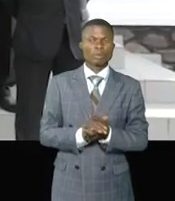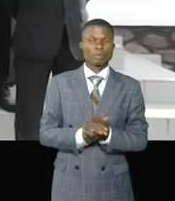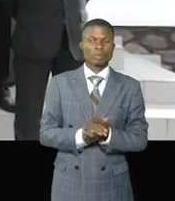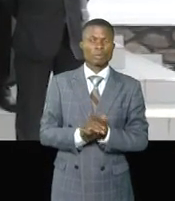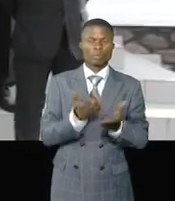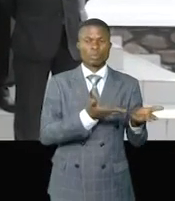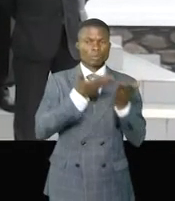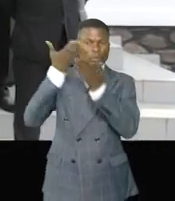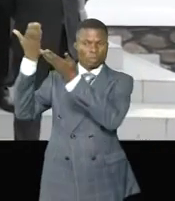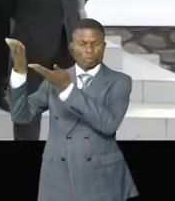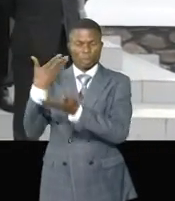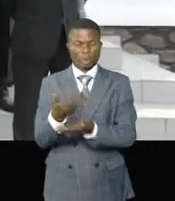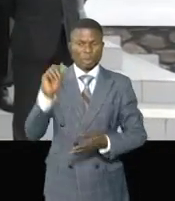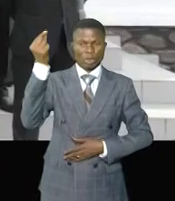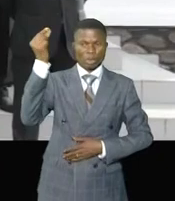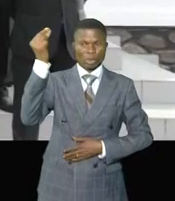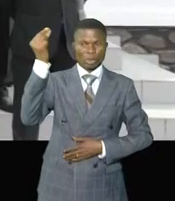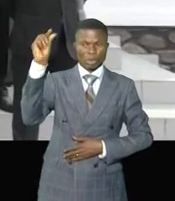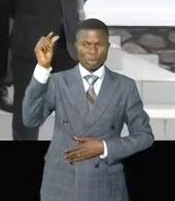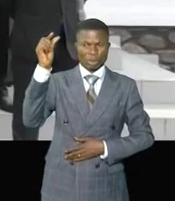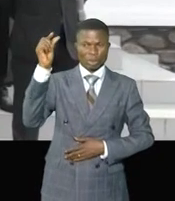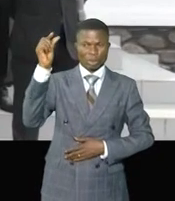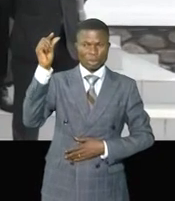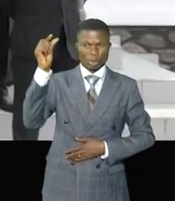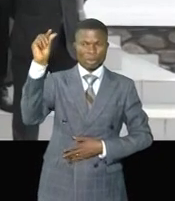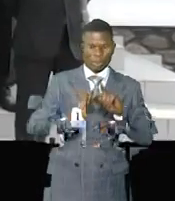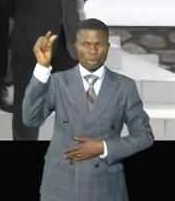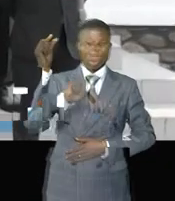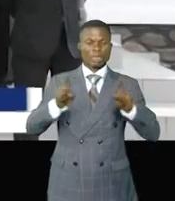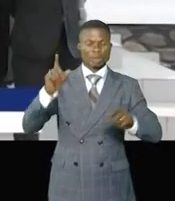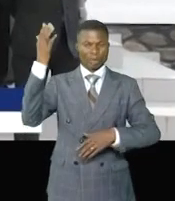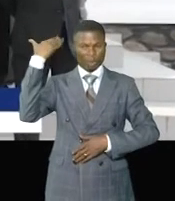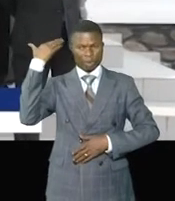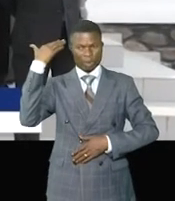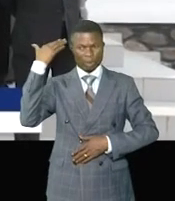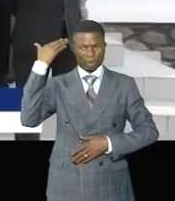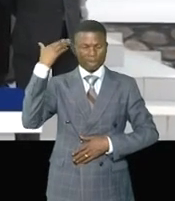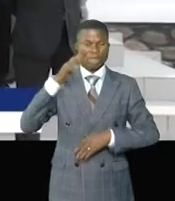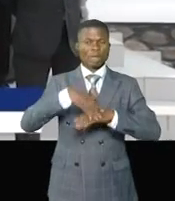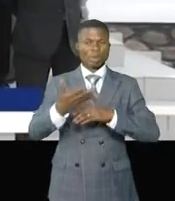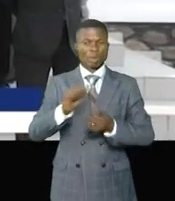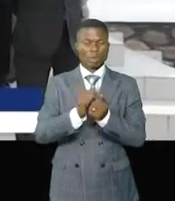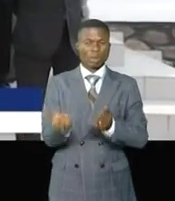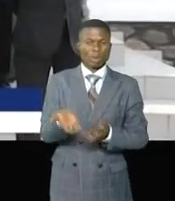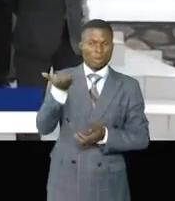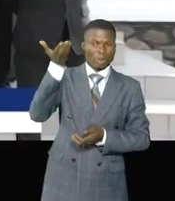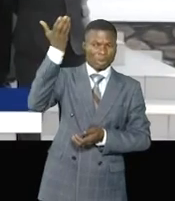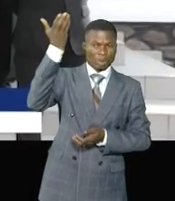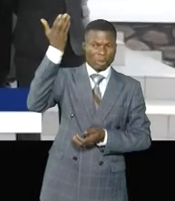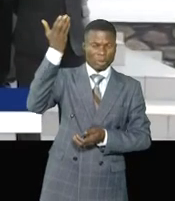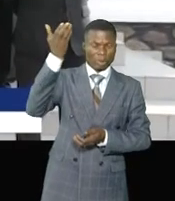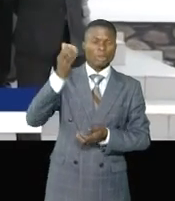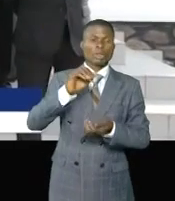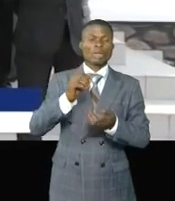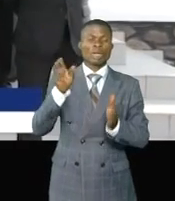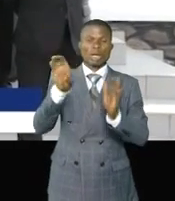exportations des produits miniers ont augmenté par rapport à la semaine passée, avec comme conséquence l'augmentation de la redevance minière